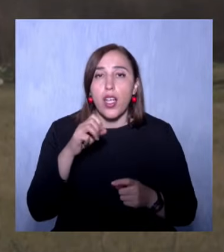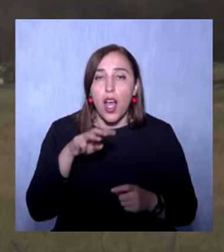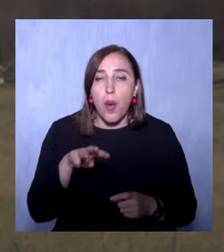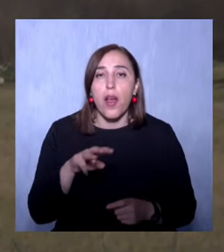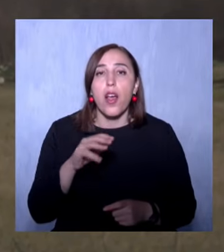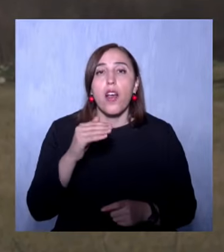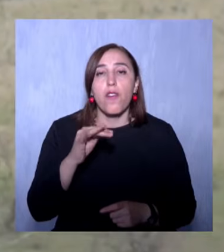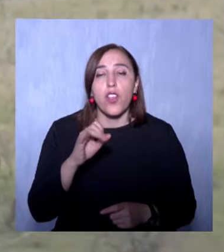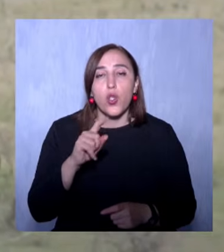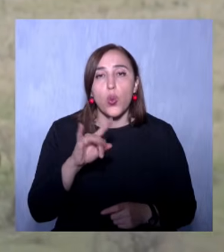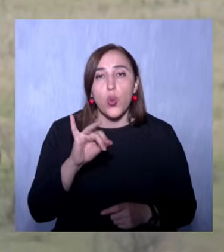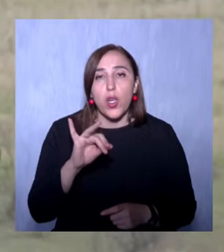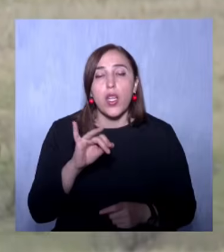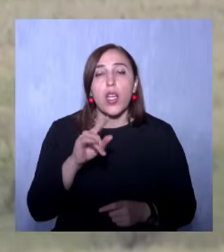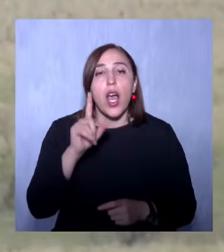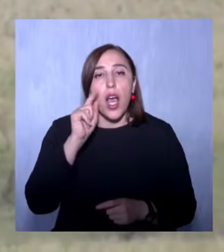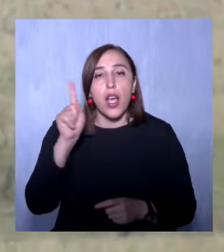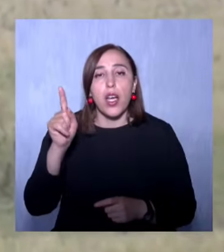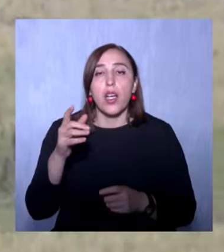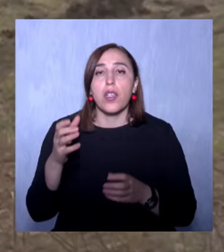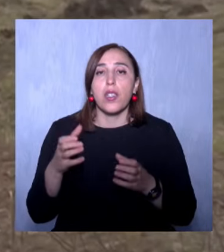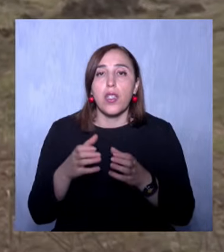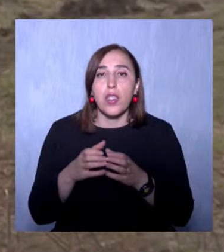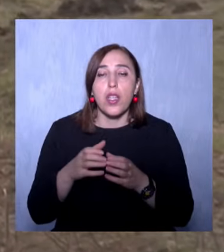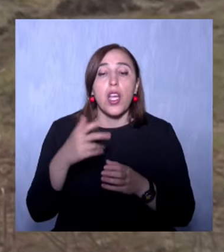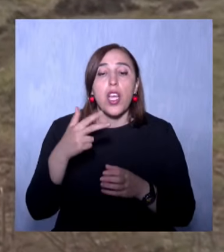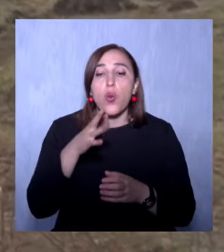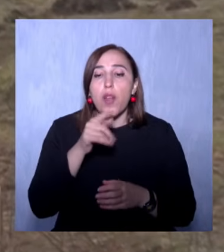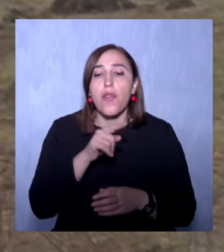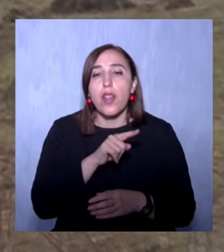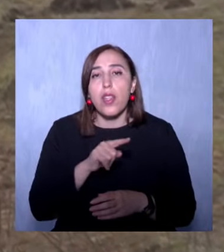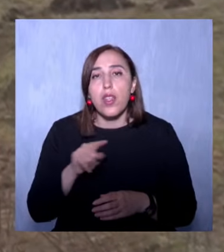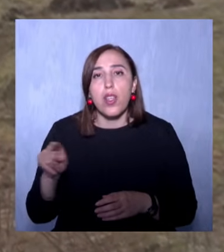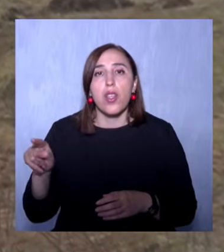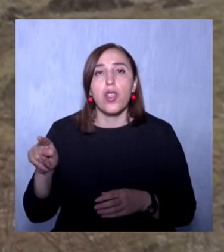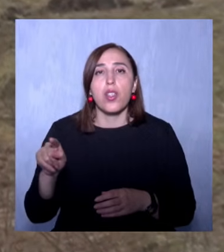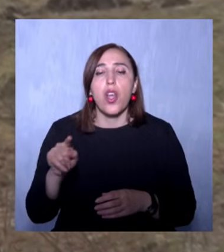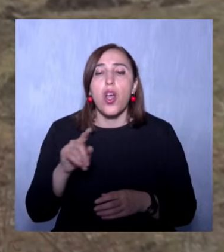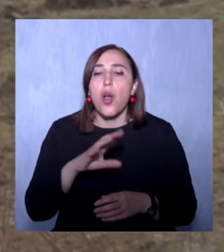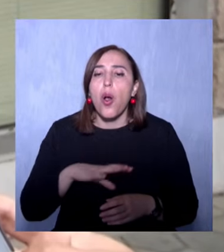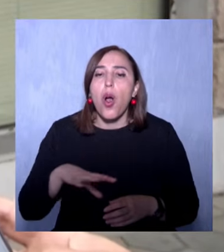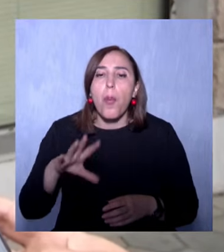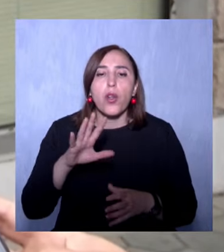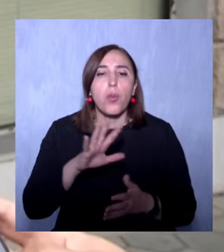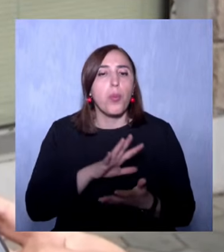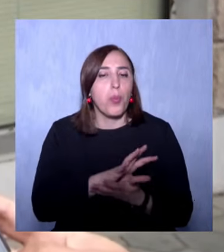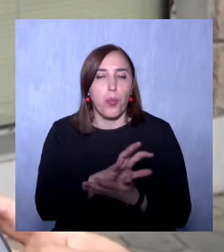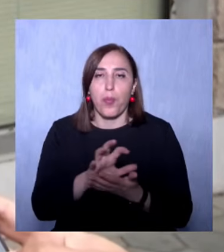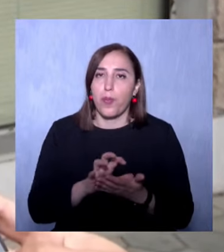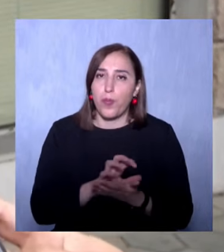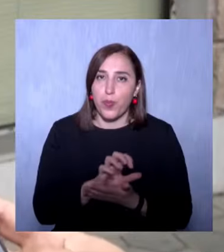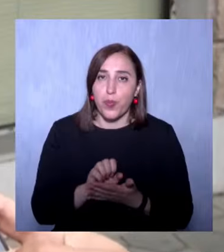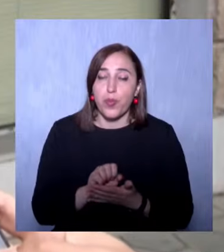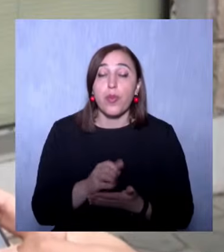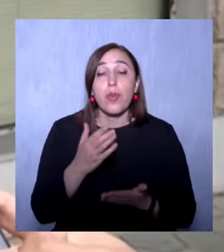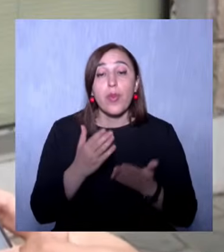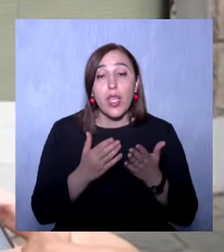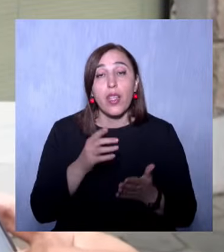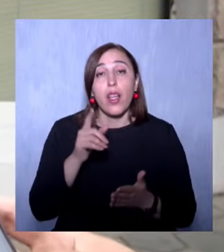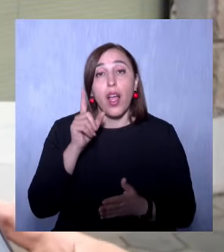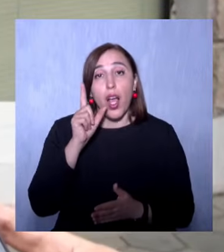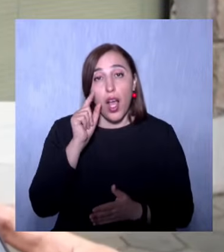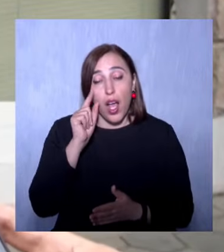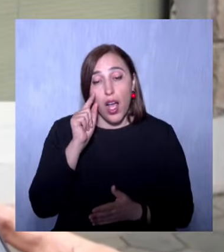Ֆիզուլի եւ այլն, հայկական կողմը անցած 30 տարում հողին է հավասարեցրել ամեն ինչ։ Եթե անգամ հայկական